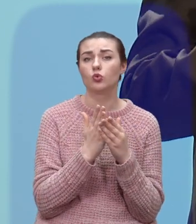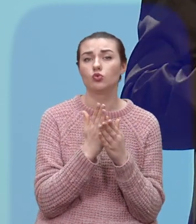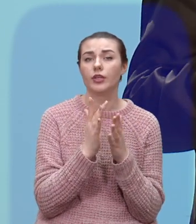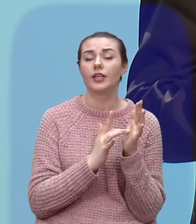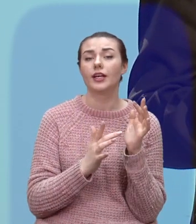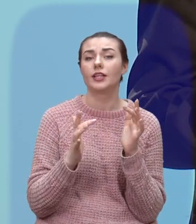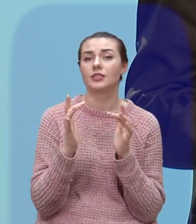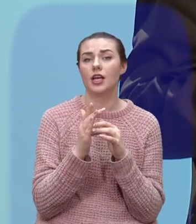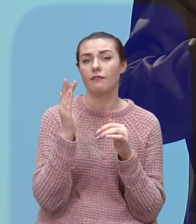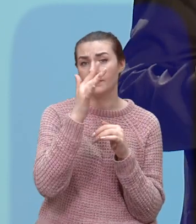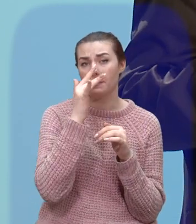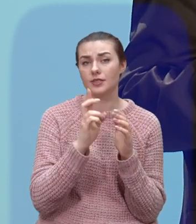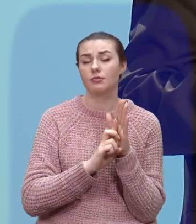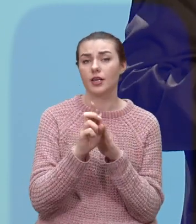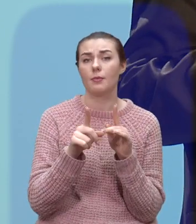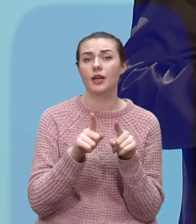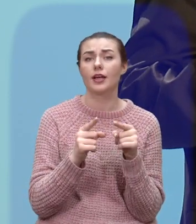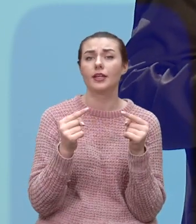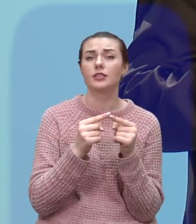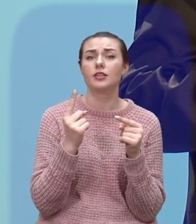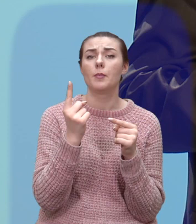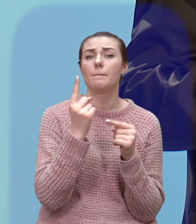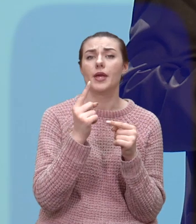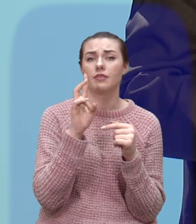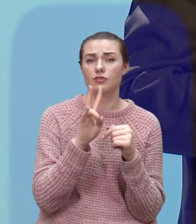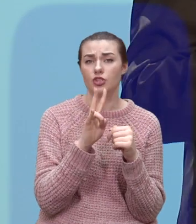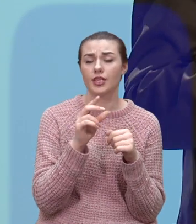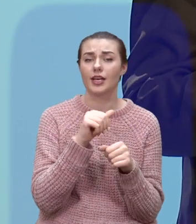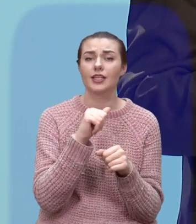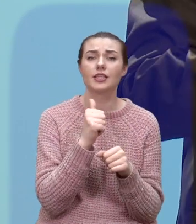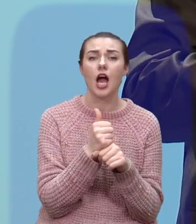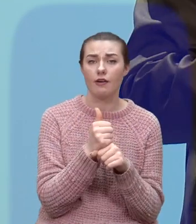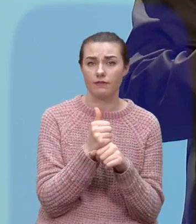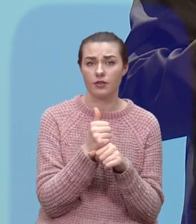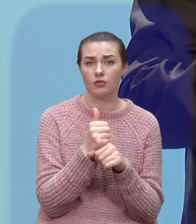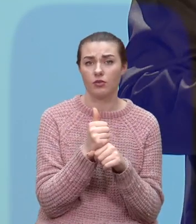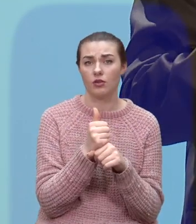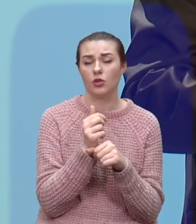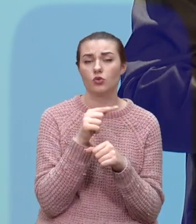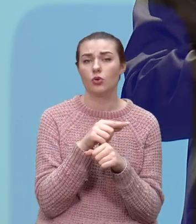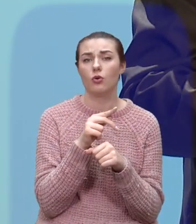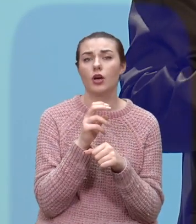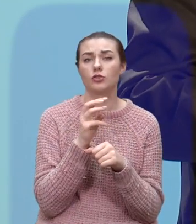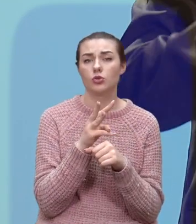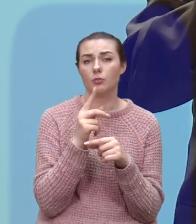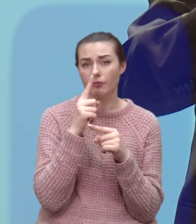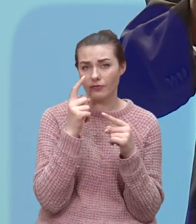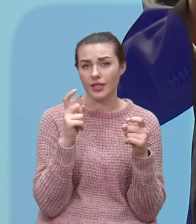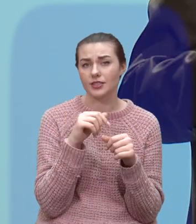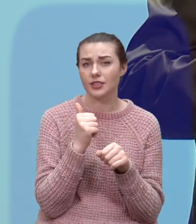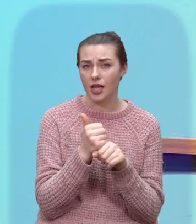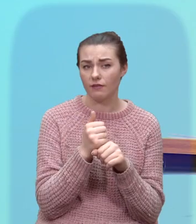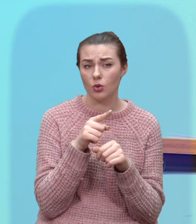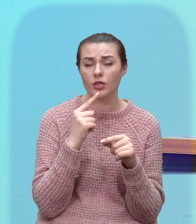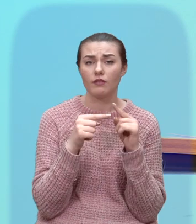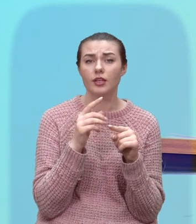служении христа в небесном храме как истиннаго первосвященника глав главная тоо чел аварии жизнь